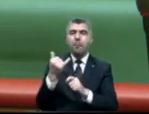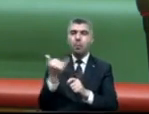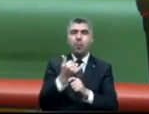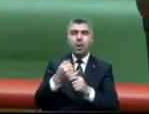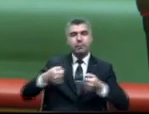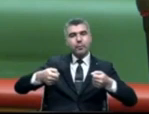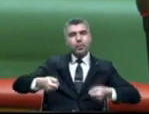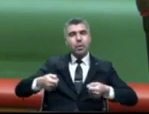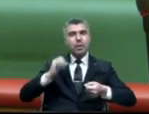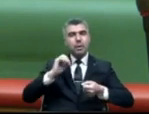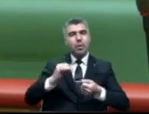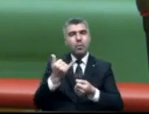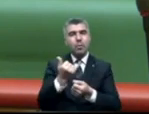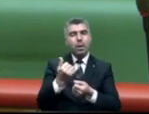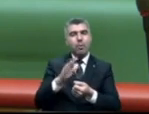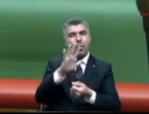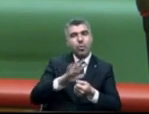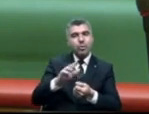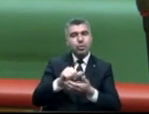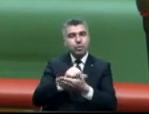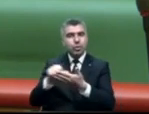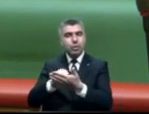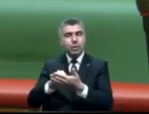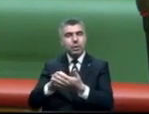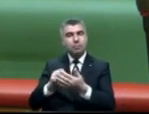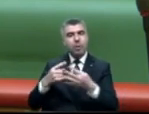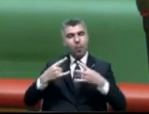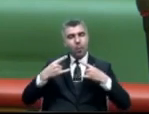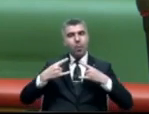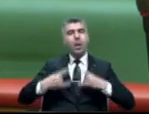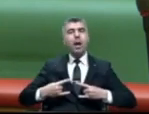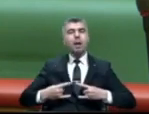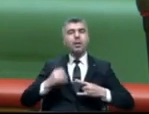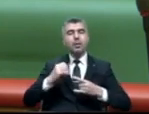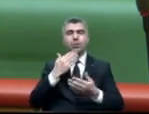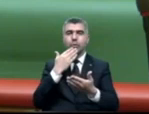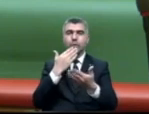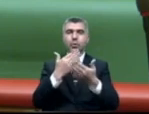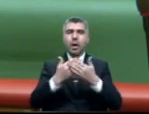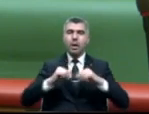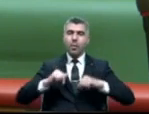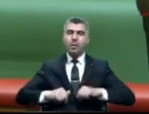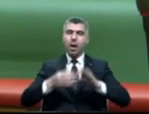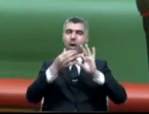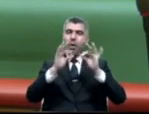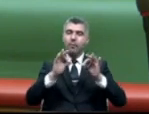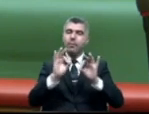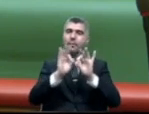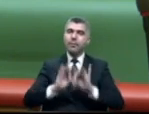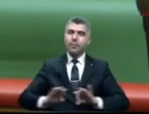القطاع، وكلشي كلشي كيشري الحاجه اللي نقيه اللي زي كما كان علاش يمشيو لبرا. وشكرا السيد الوزير، ما غاديش نطول